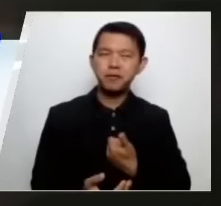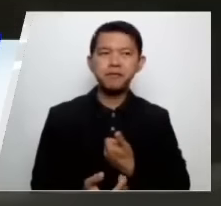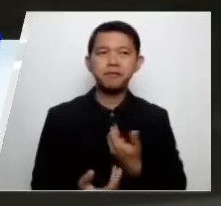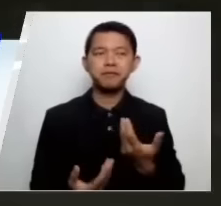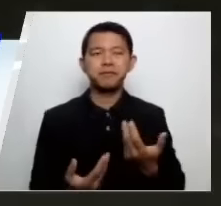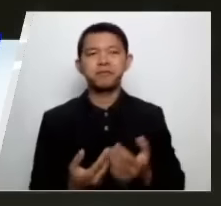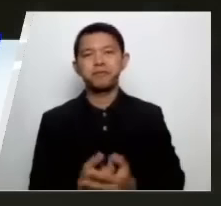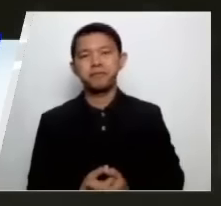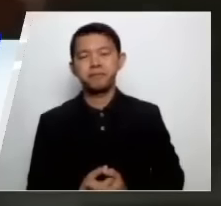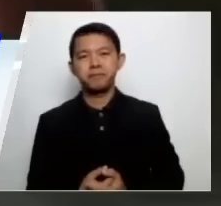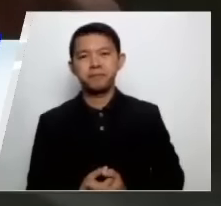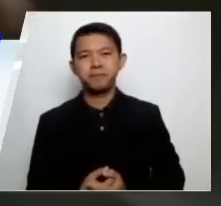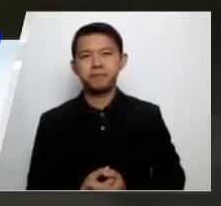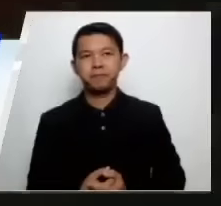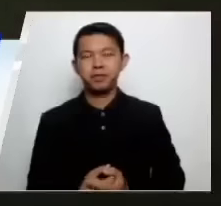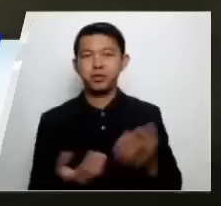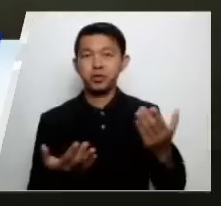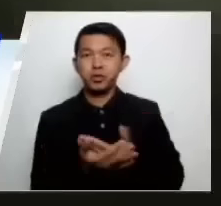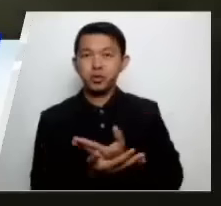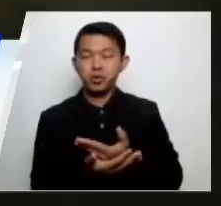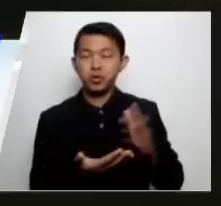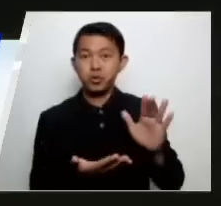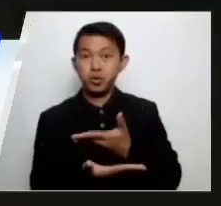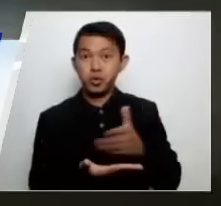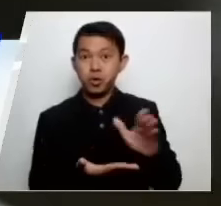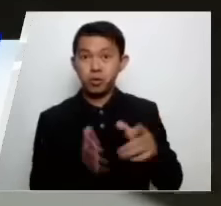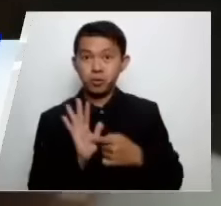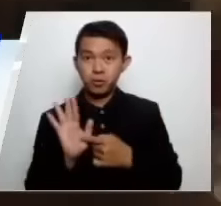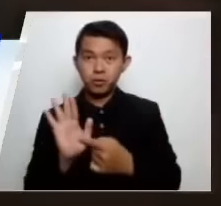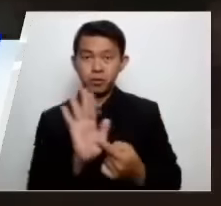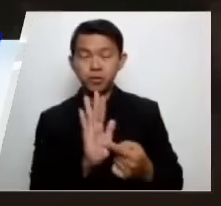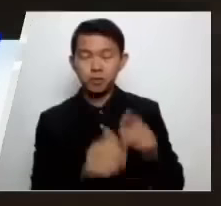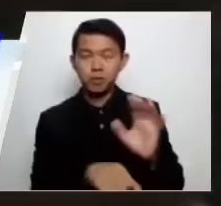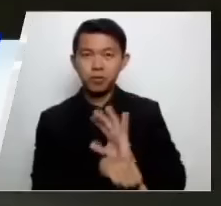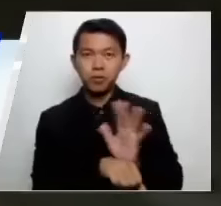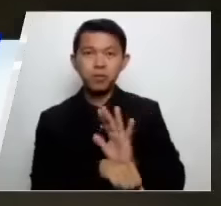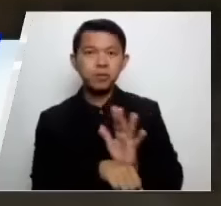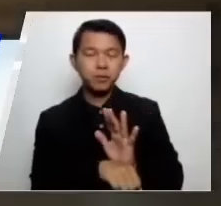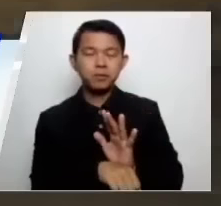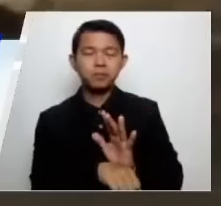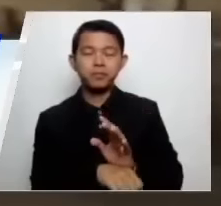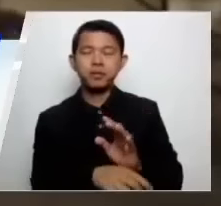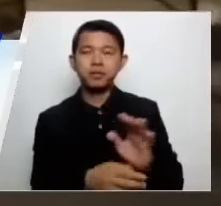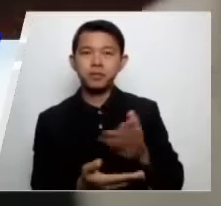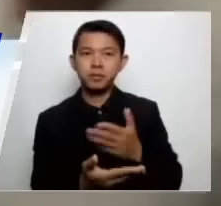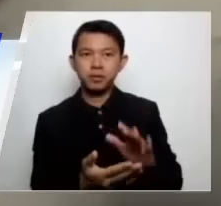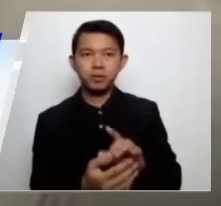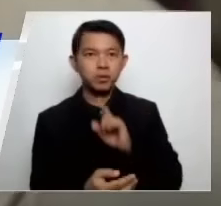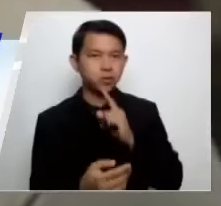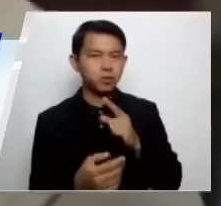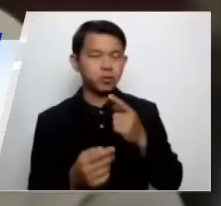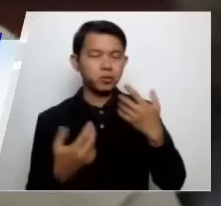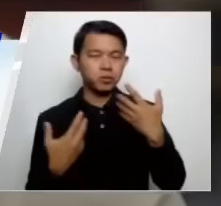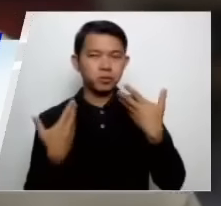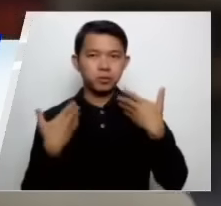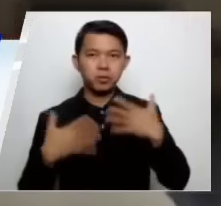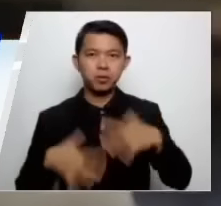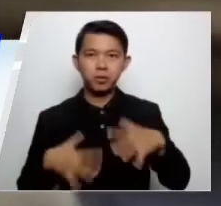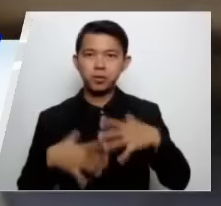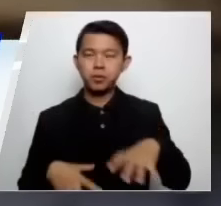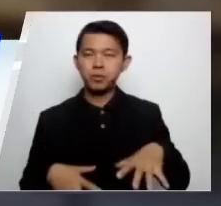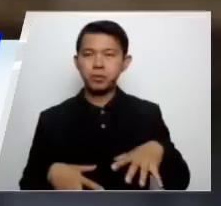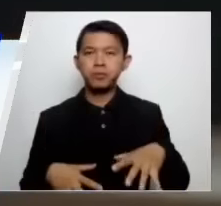Sa newly released music video, pangmalakasan pa rin ang charisma ni Justin, suot ang puting t-shirt. Sa March na nakatakdang i-release